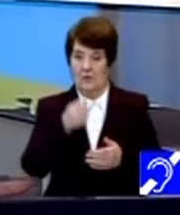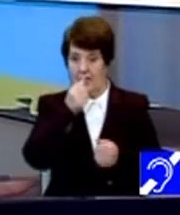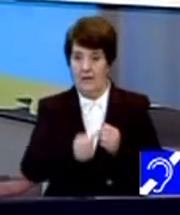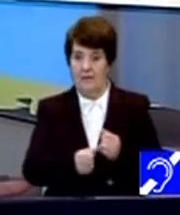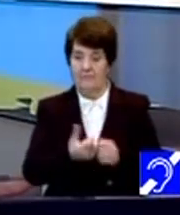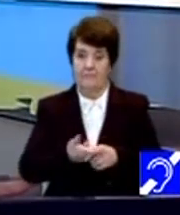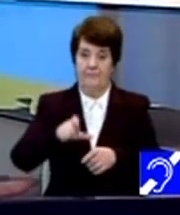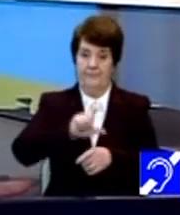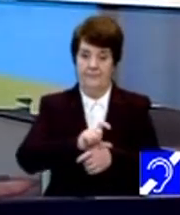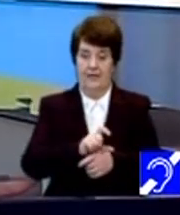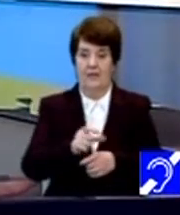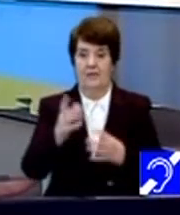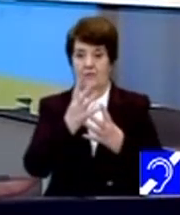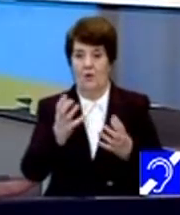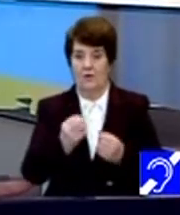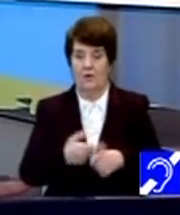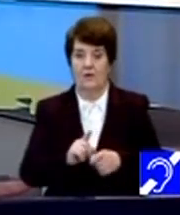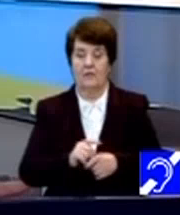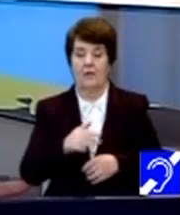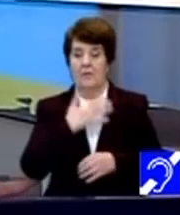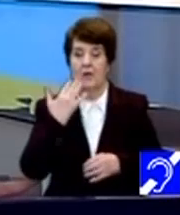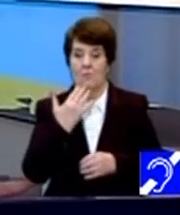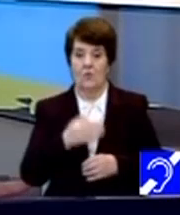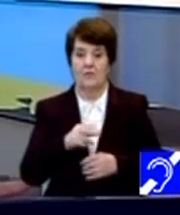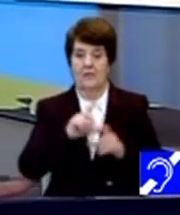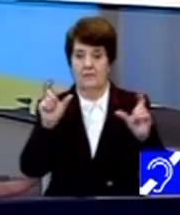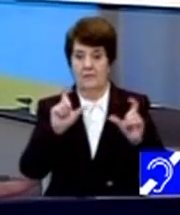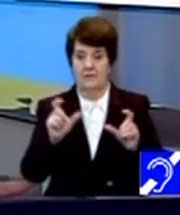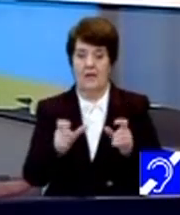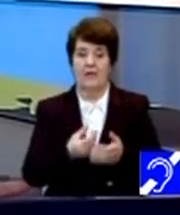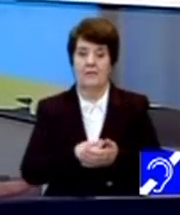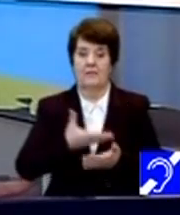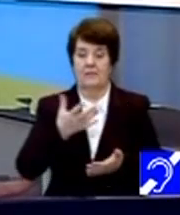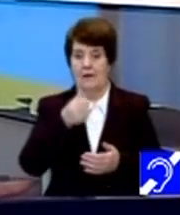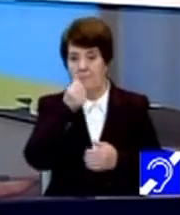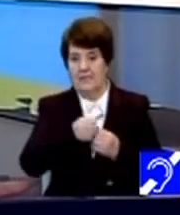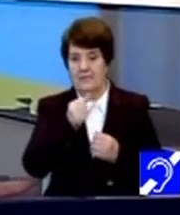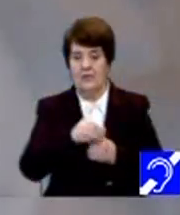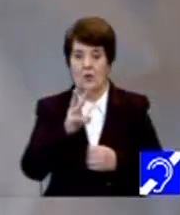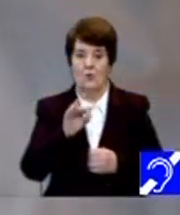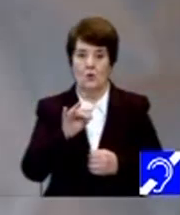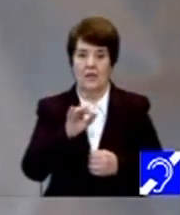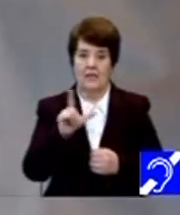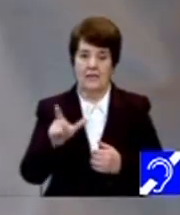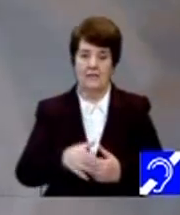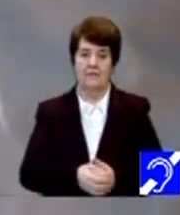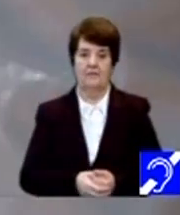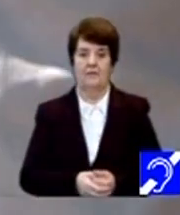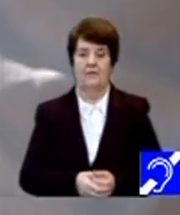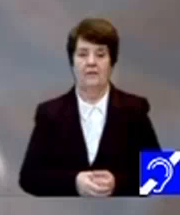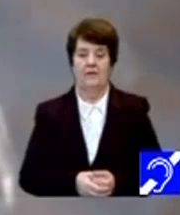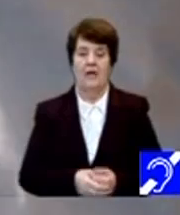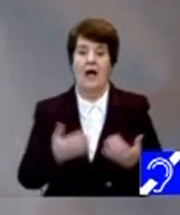Prețurile la carburanți au explodat peste noapte. Mai multe stații PECO din Republica Moldova au afișat prețuri mai mari la benzină și motorină.